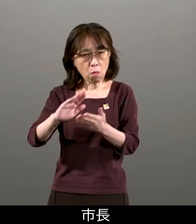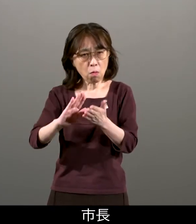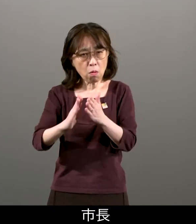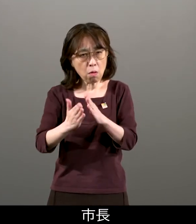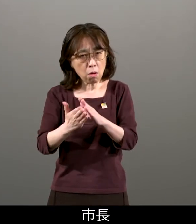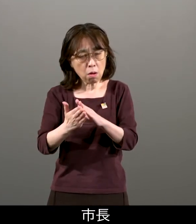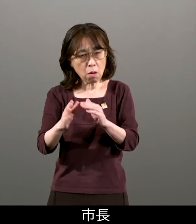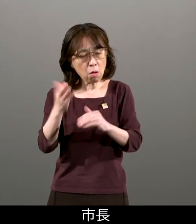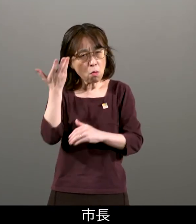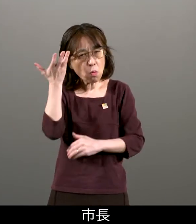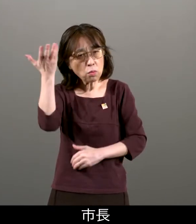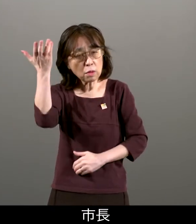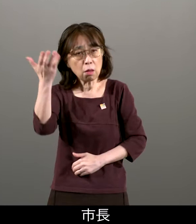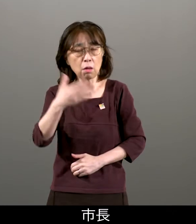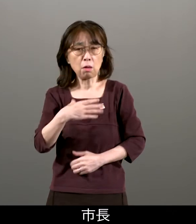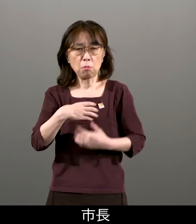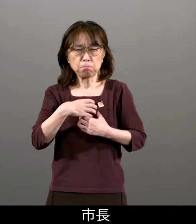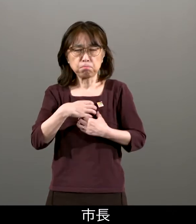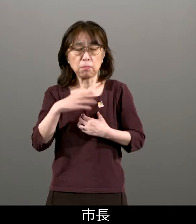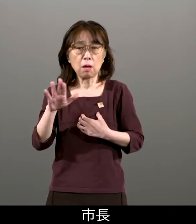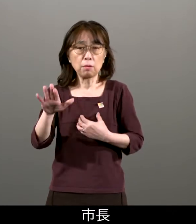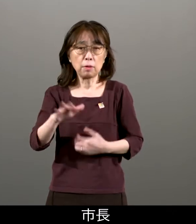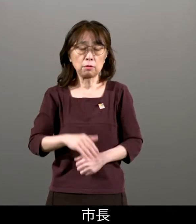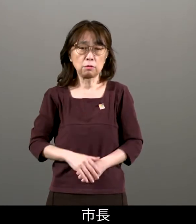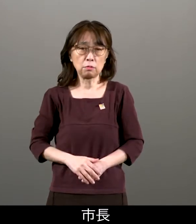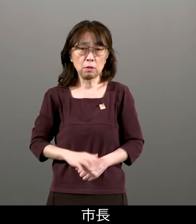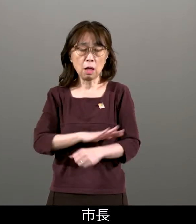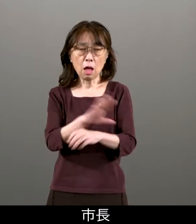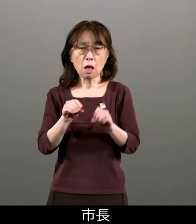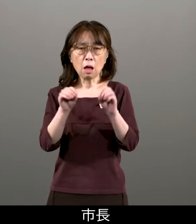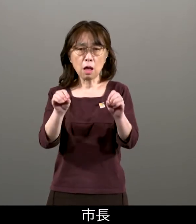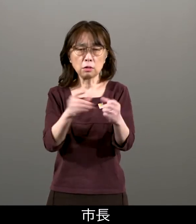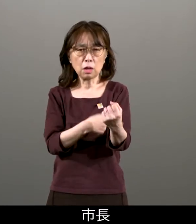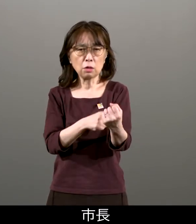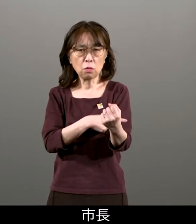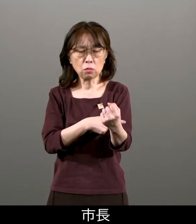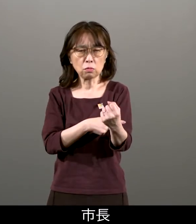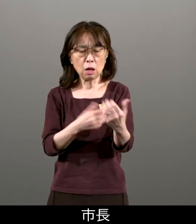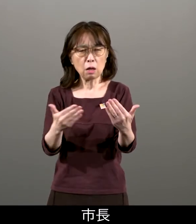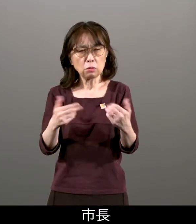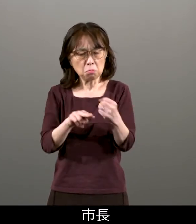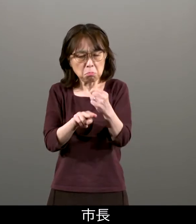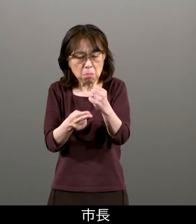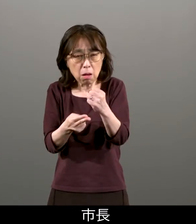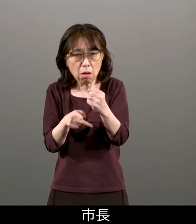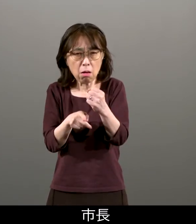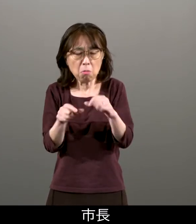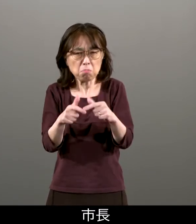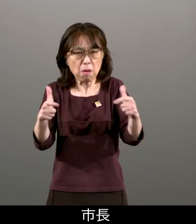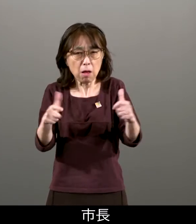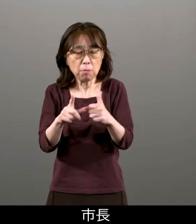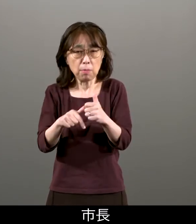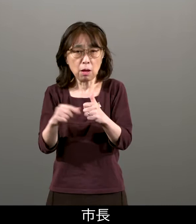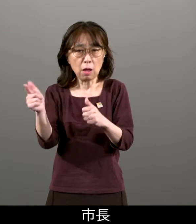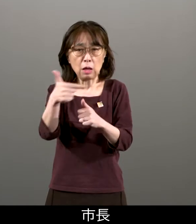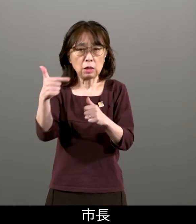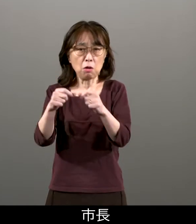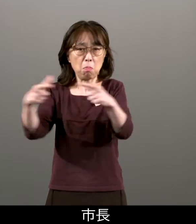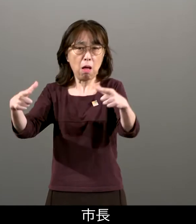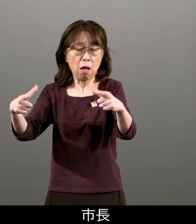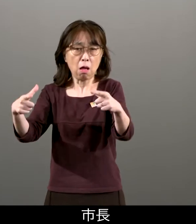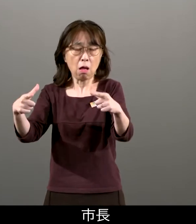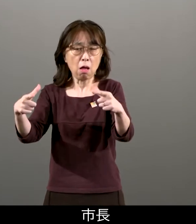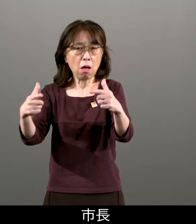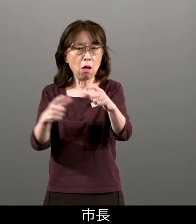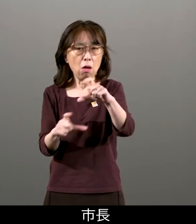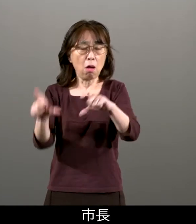も想定をされます。感染力の強い株が広がりますと第6波を上回る急激